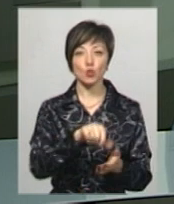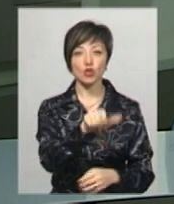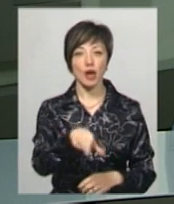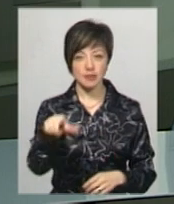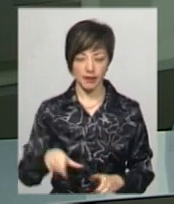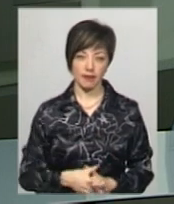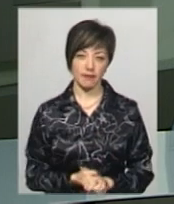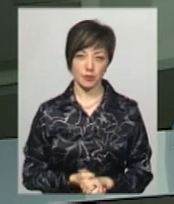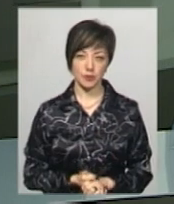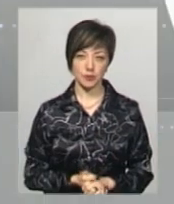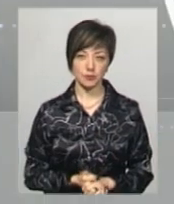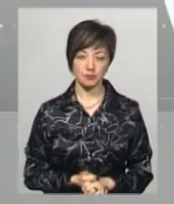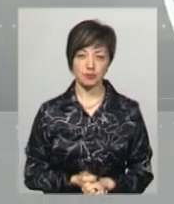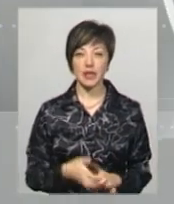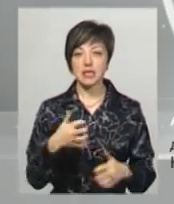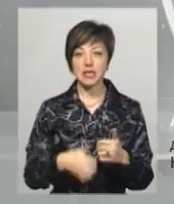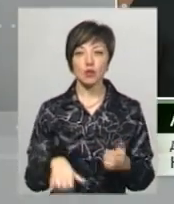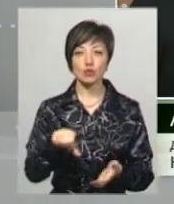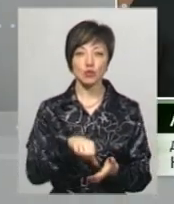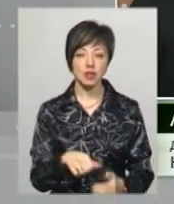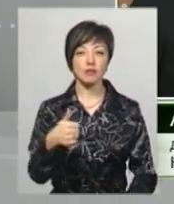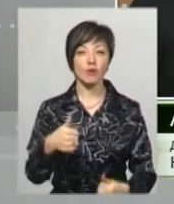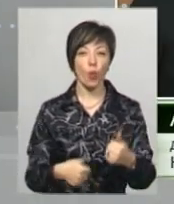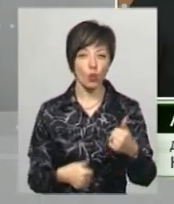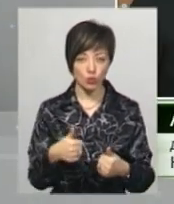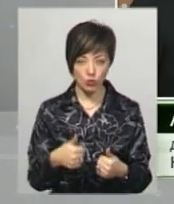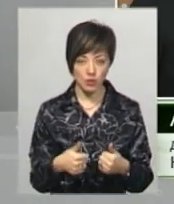учасників. Серед учасників конкурсів